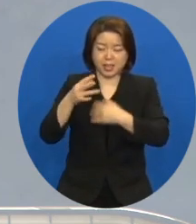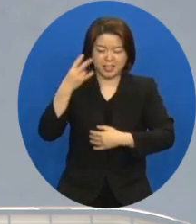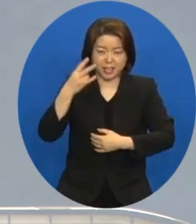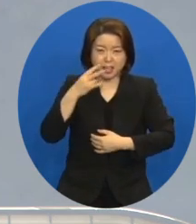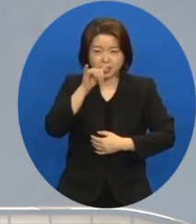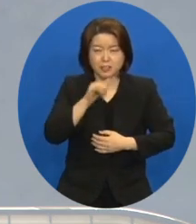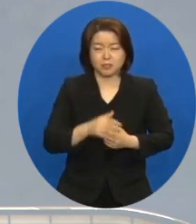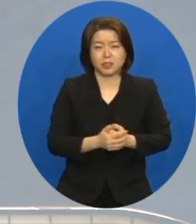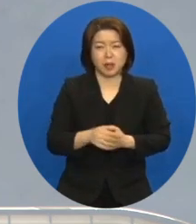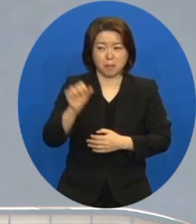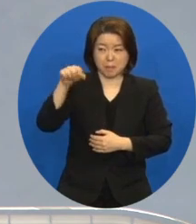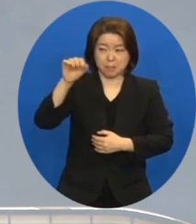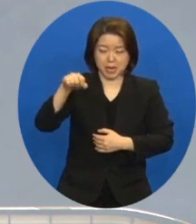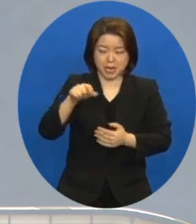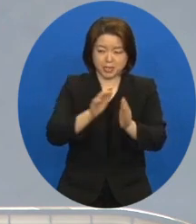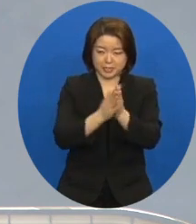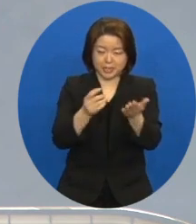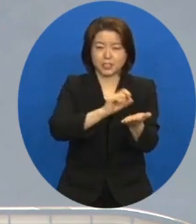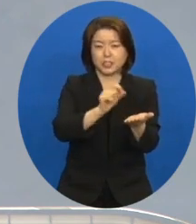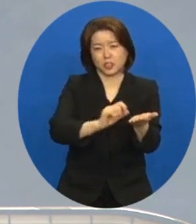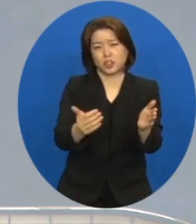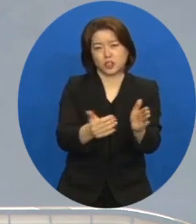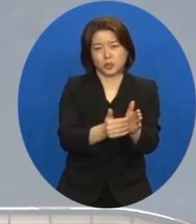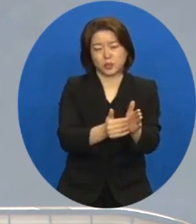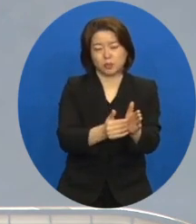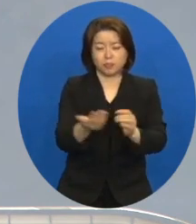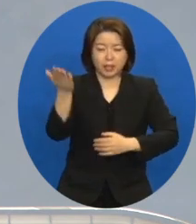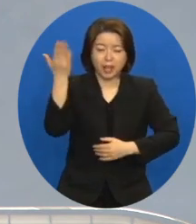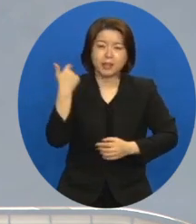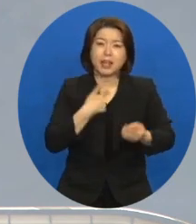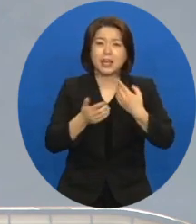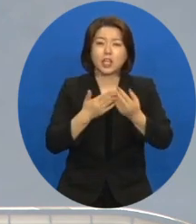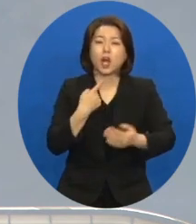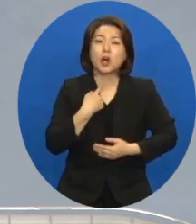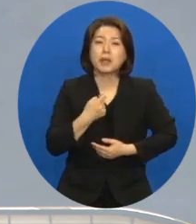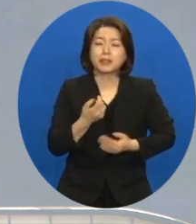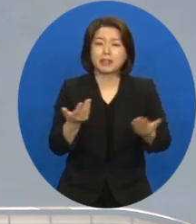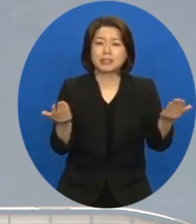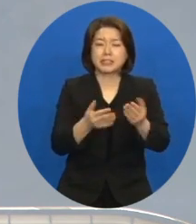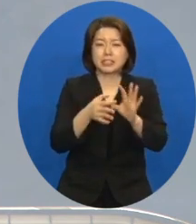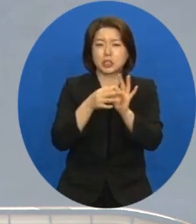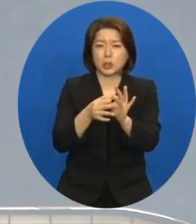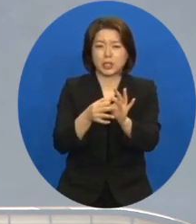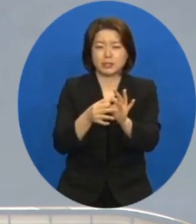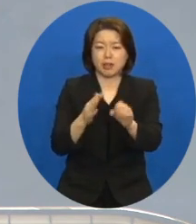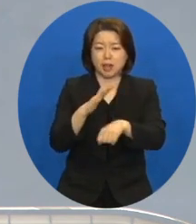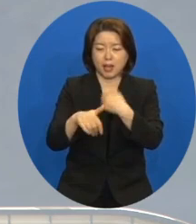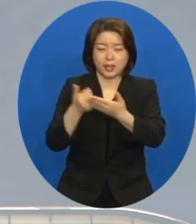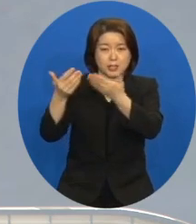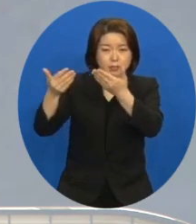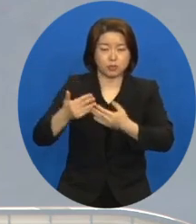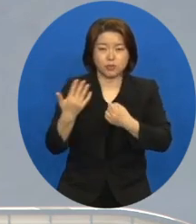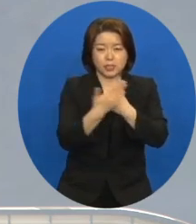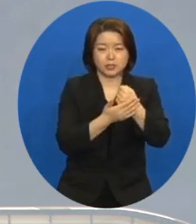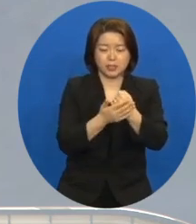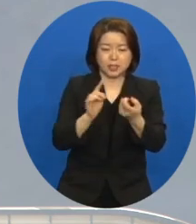썼어요. 자기가 그때 경험했던 그 일을 통해서 하나님이 주신 은혜를 쓴